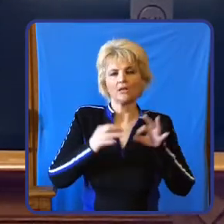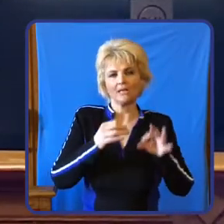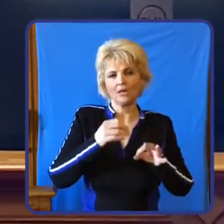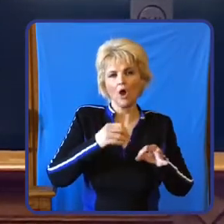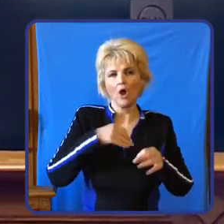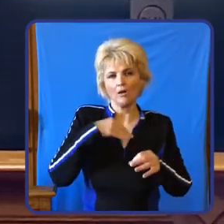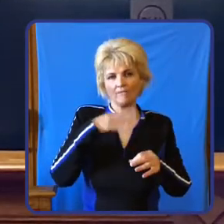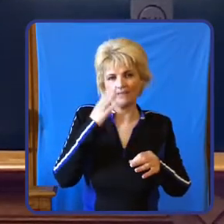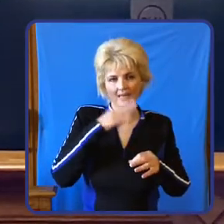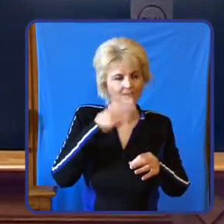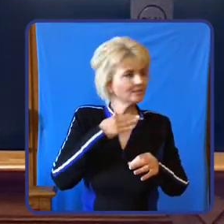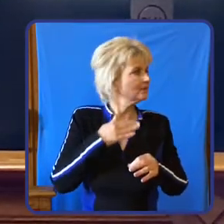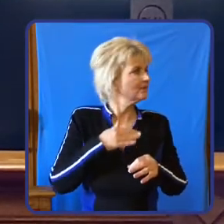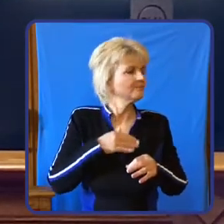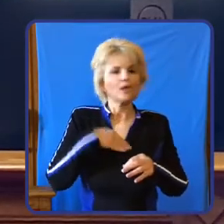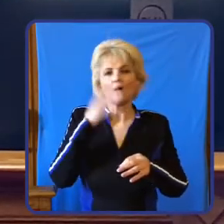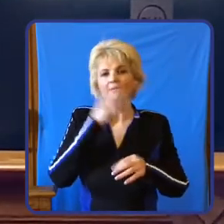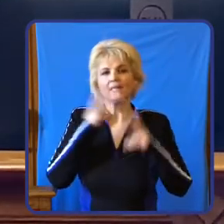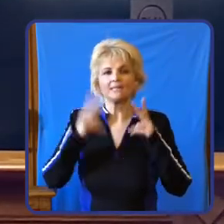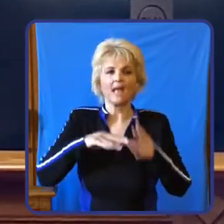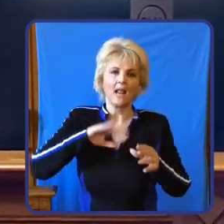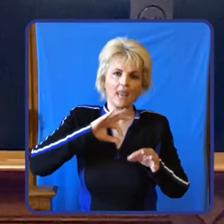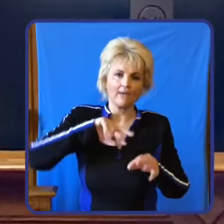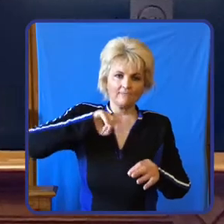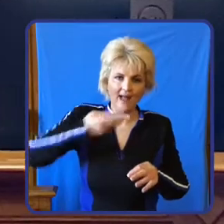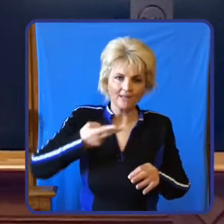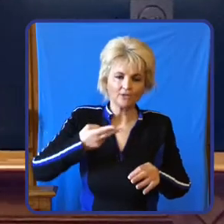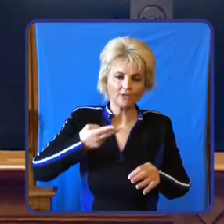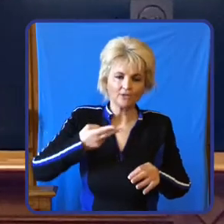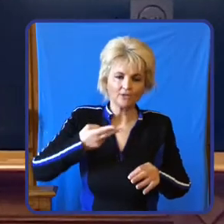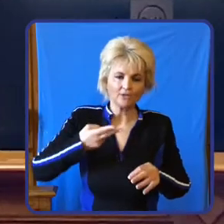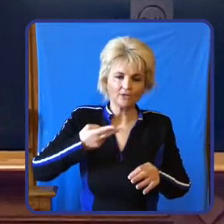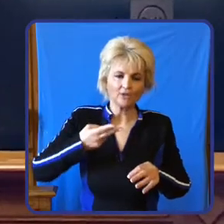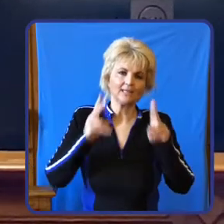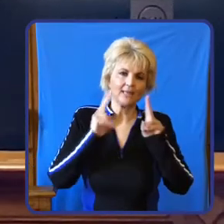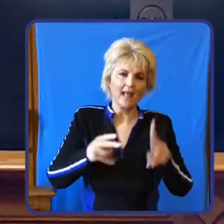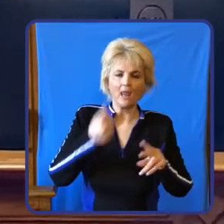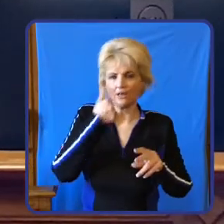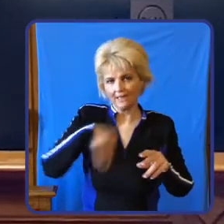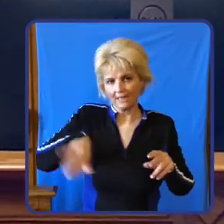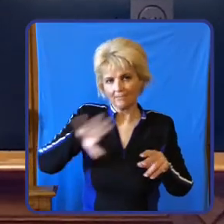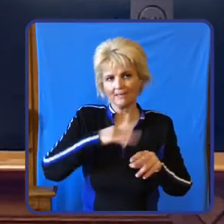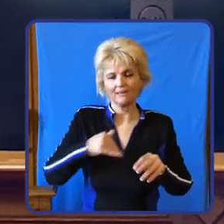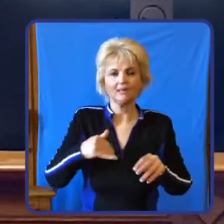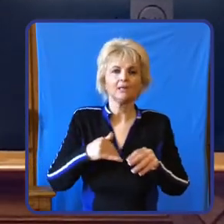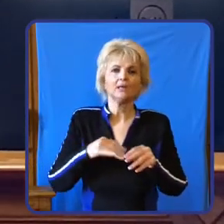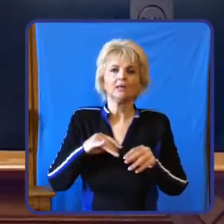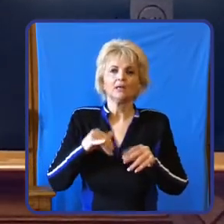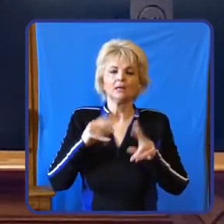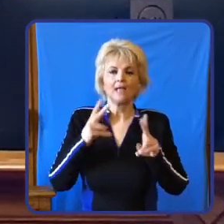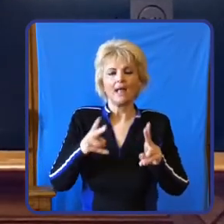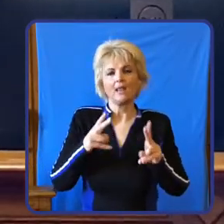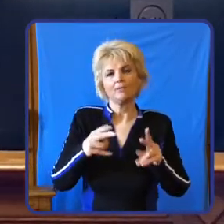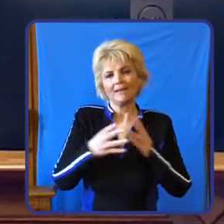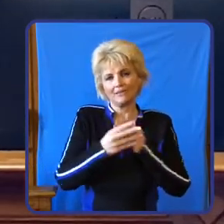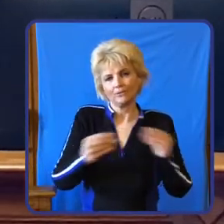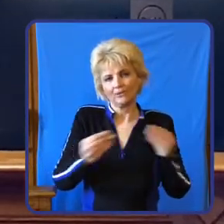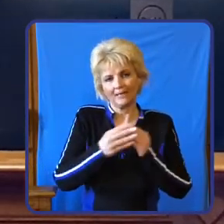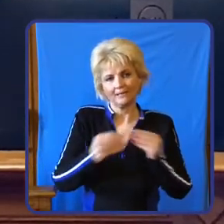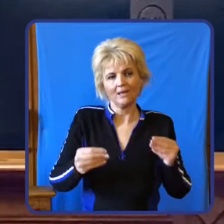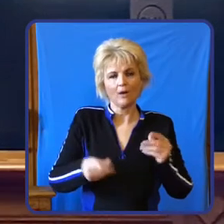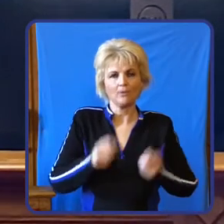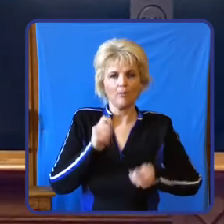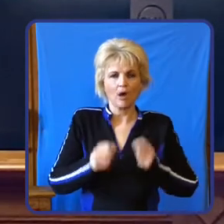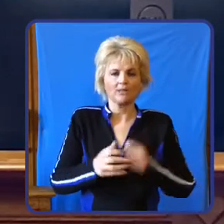a Fideszt kell leváltani hozzá, és oktatni, tanítani kell a népet, meg a propagandát megszüntetni. Mondom még egyszer, nagyon racionálisan szavaztak akkor, amikor